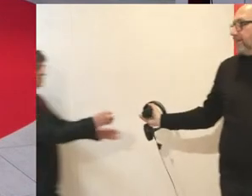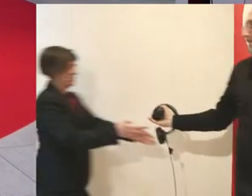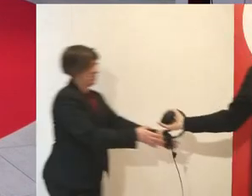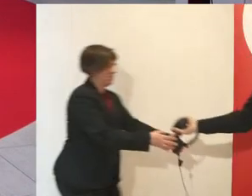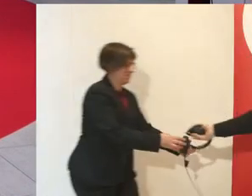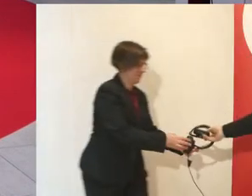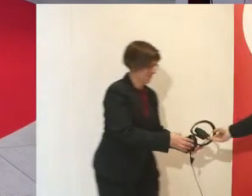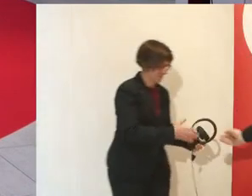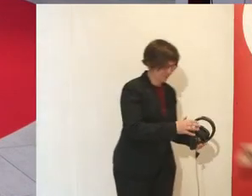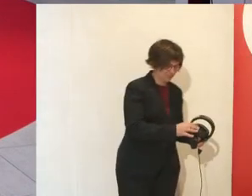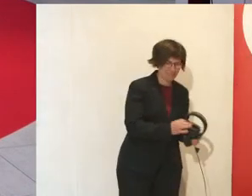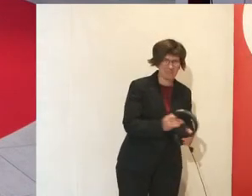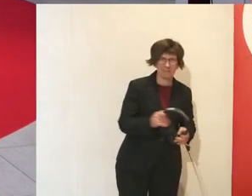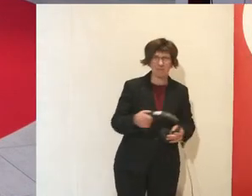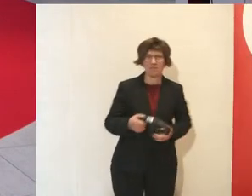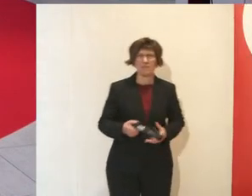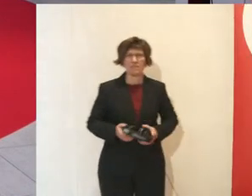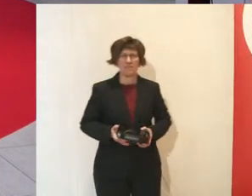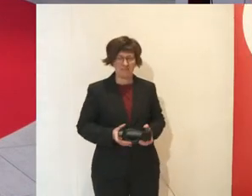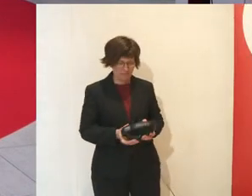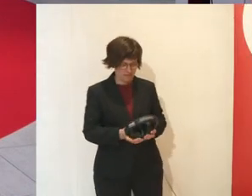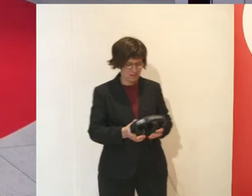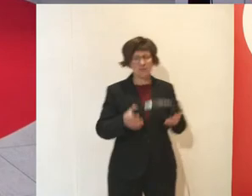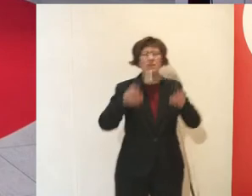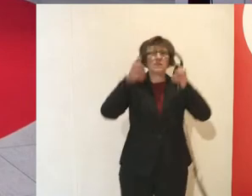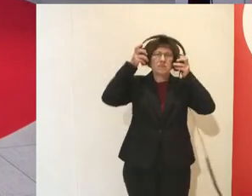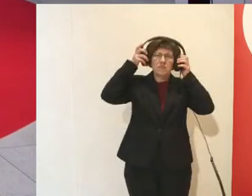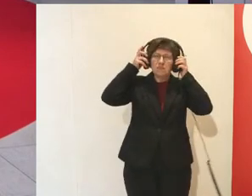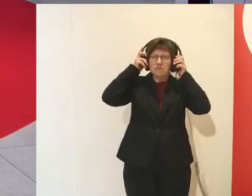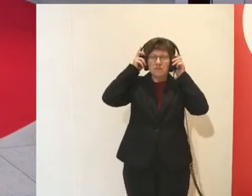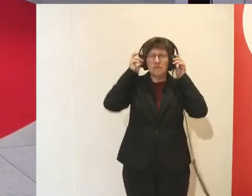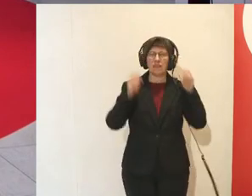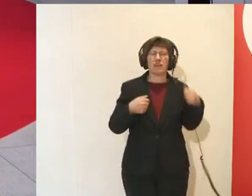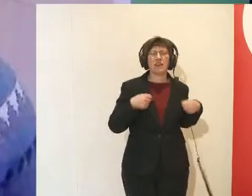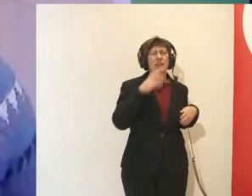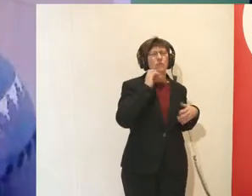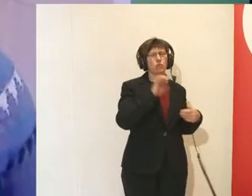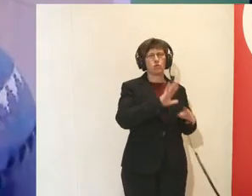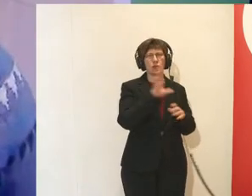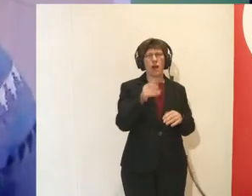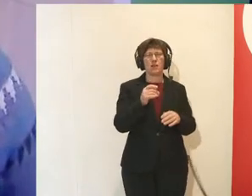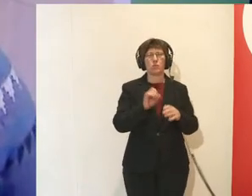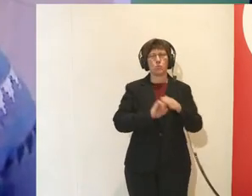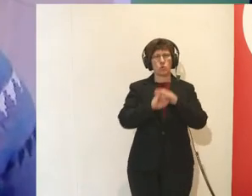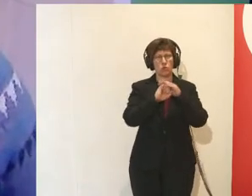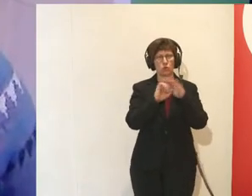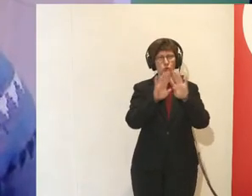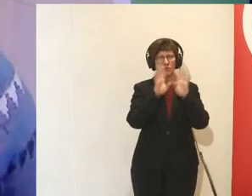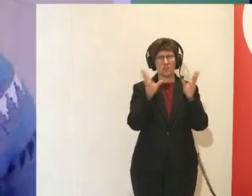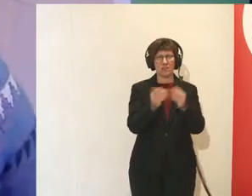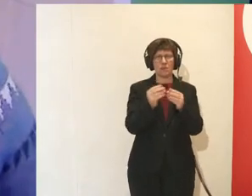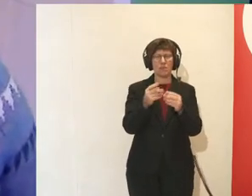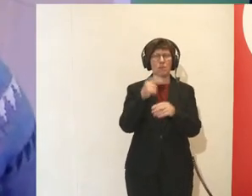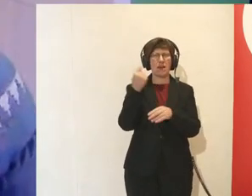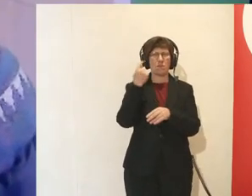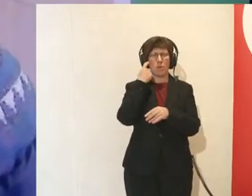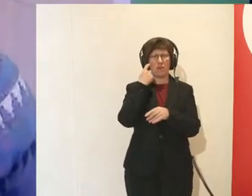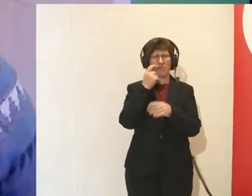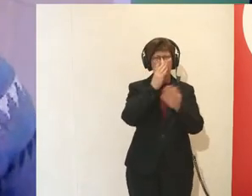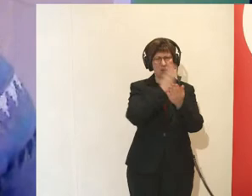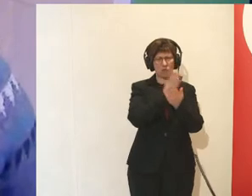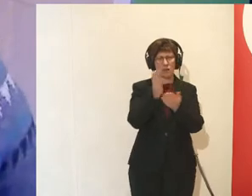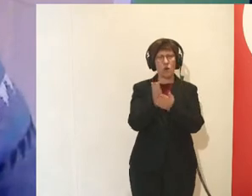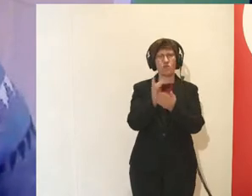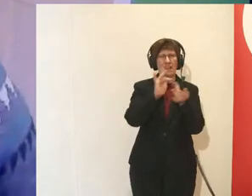irgendwelcher alles unterstützen was caroline gesagt hat ich glaub das ist immer noch diese zweiteilung es gibt so das